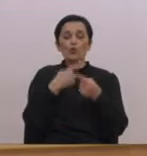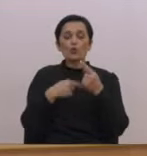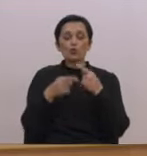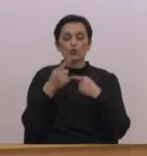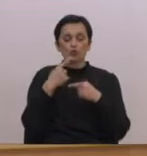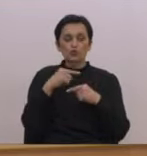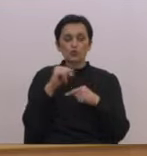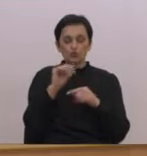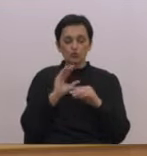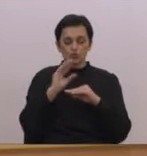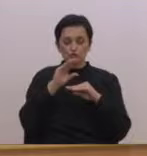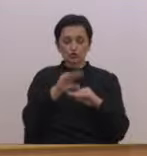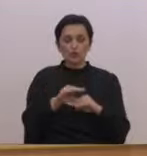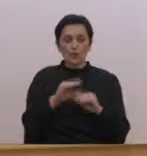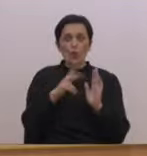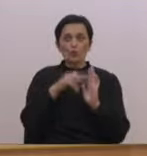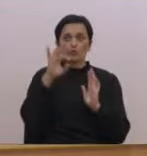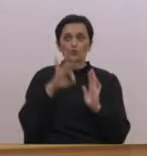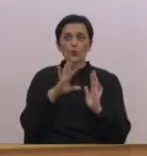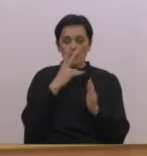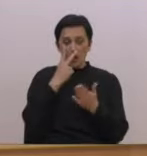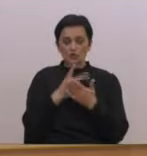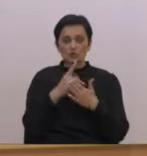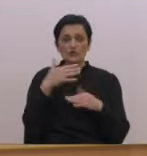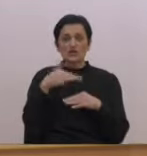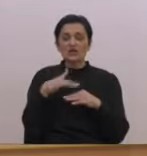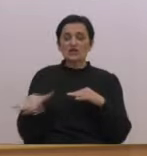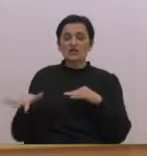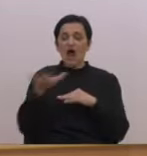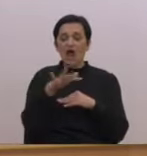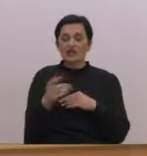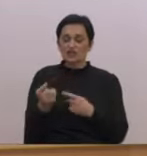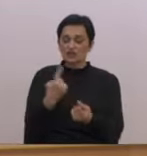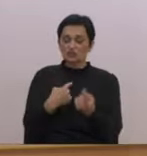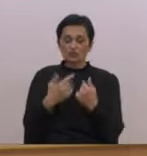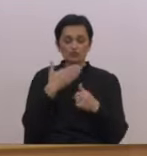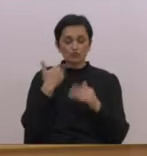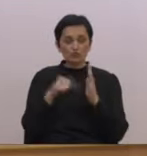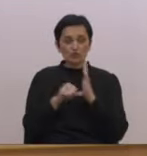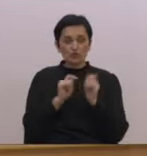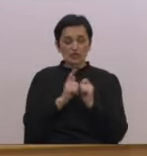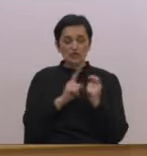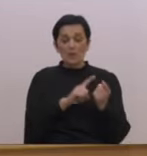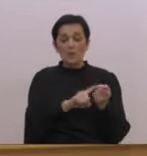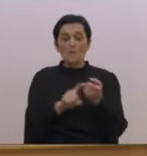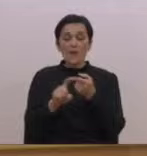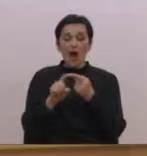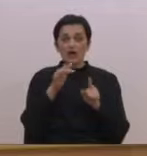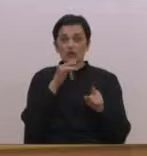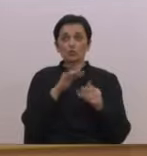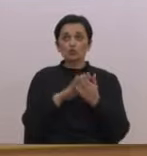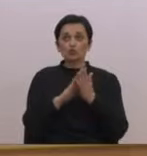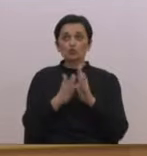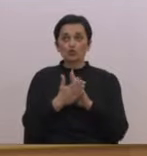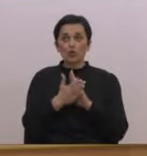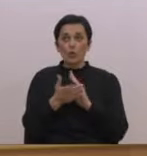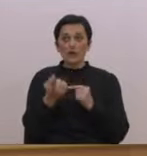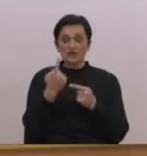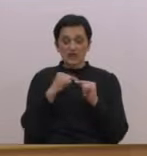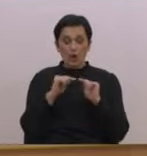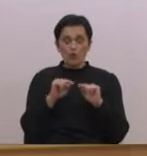la 8% e cu adevărat obrovat din machonebeli, iar gaida investiție via și modio, da, e pandemii, droindial la sutra, gomarobas, da